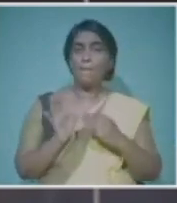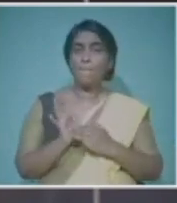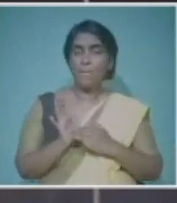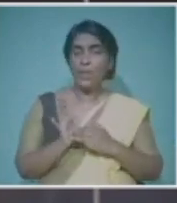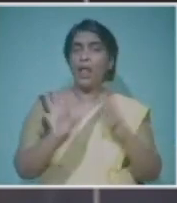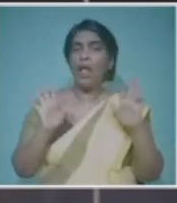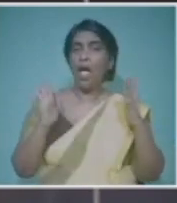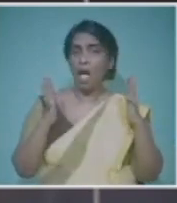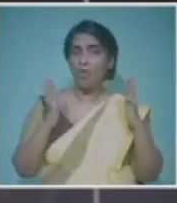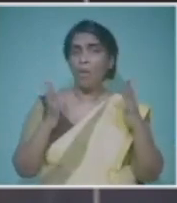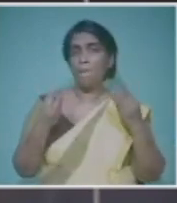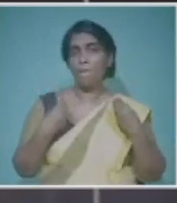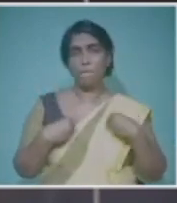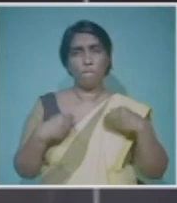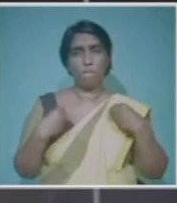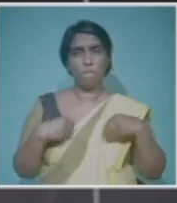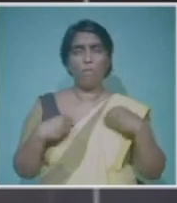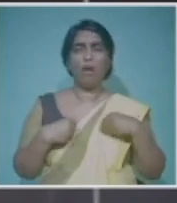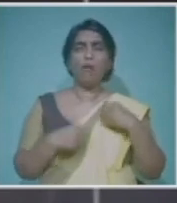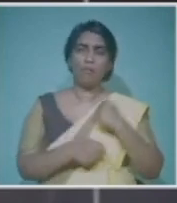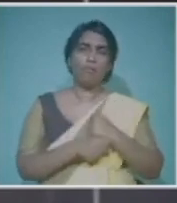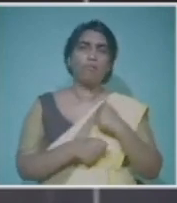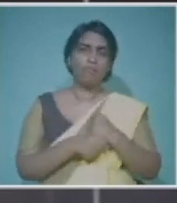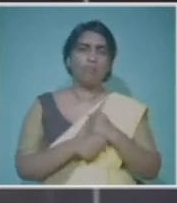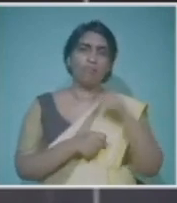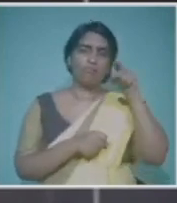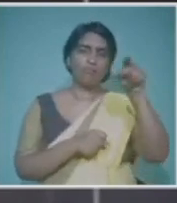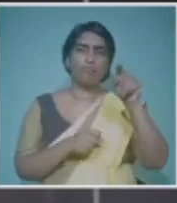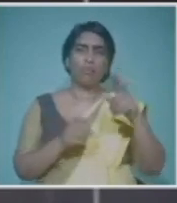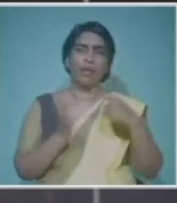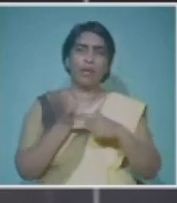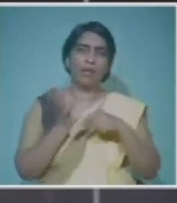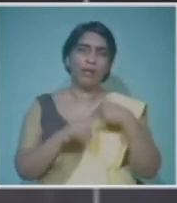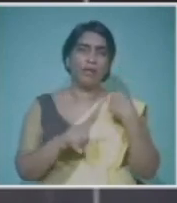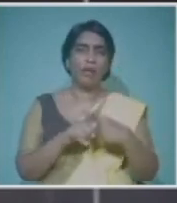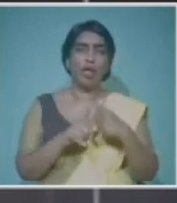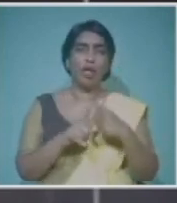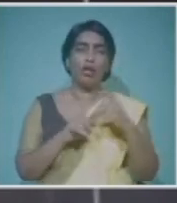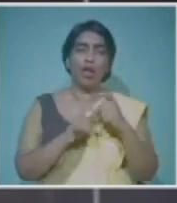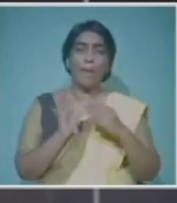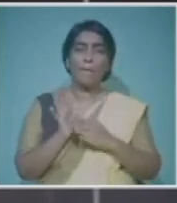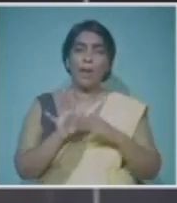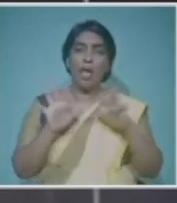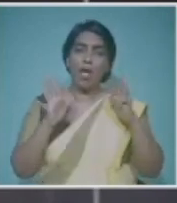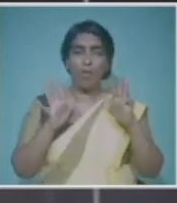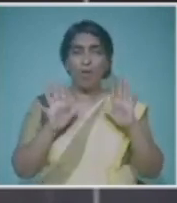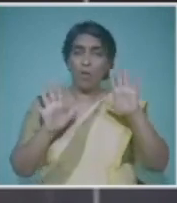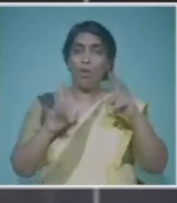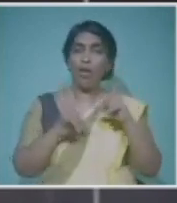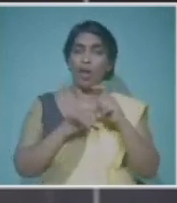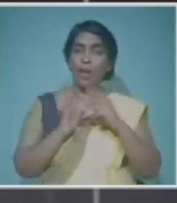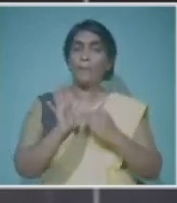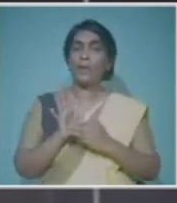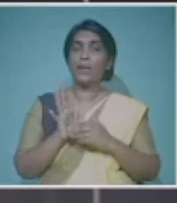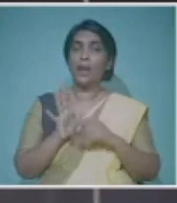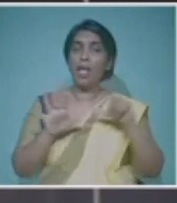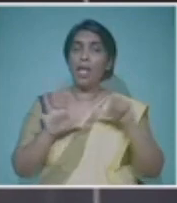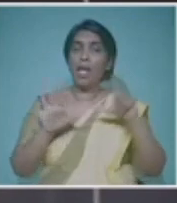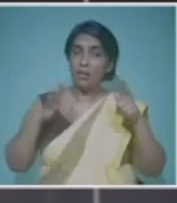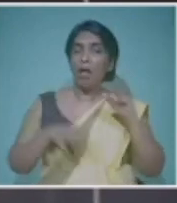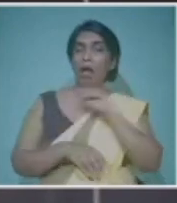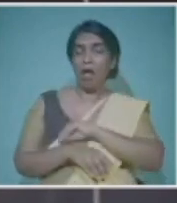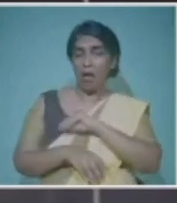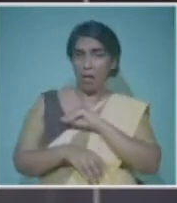90ක පාඩුවක් රජයට දරා ගන්න සිද්ධ වෙනවා බදු සම්බන්ධයෙන්. හැබැයි ඩොලර් මිලියන 700ක ආදායමක්